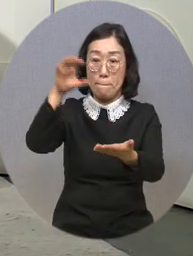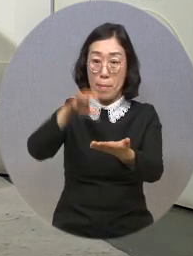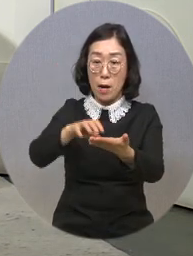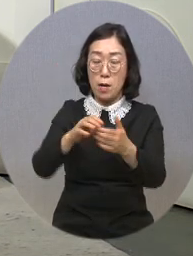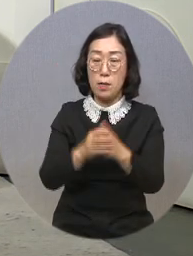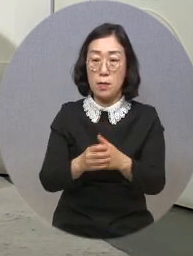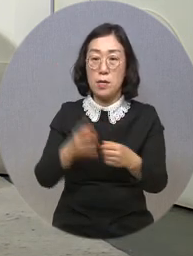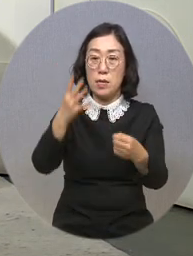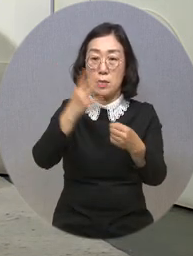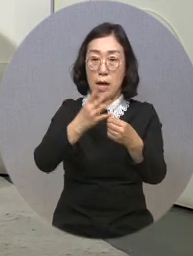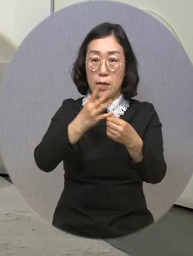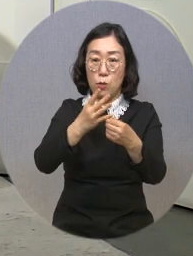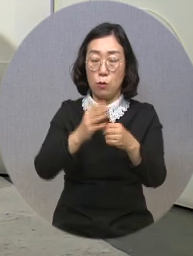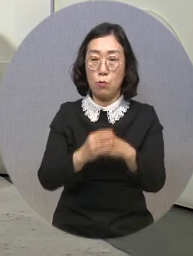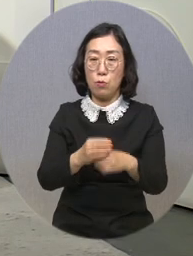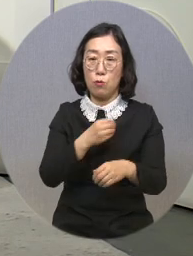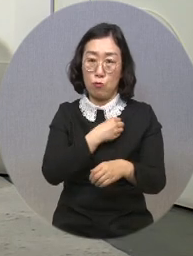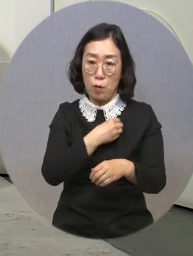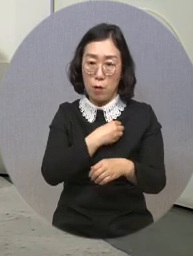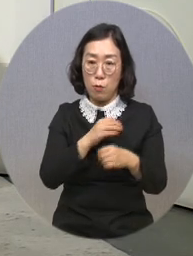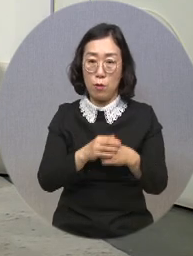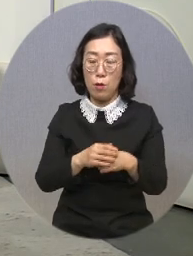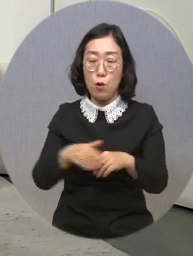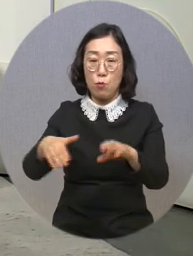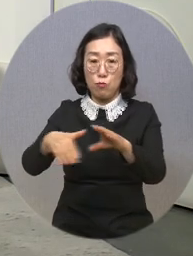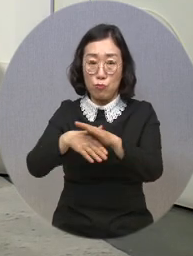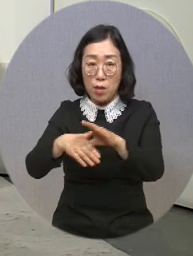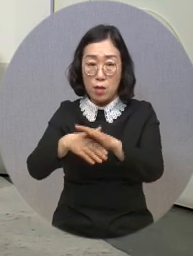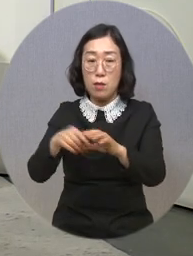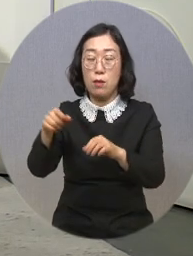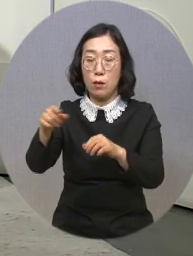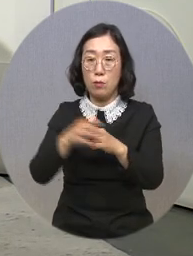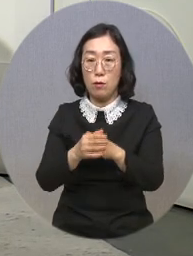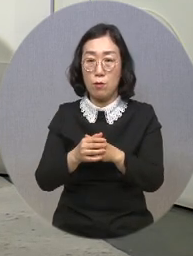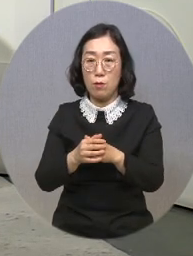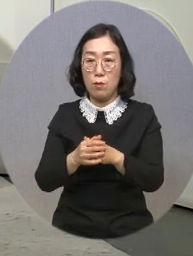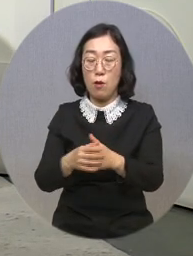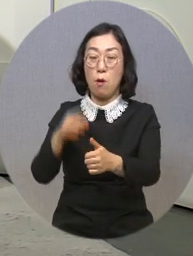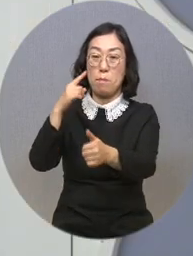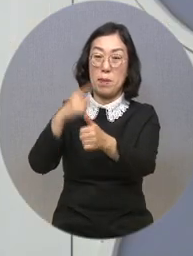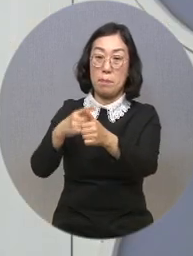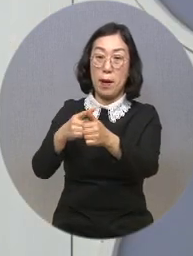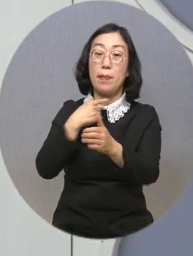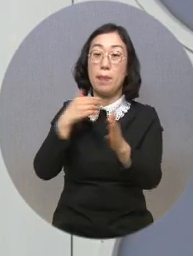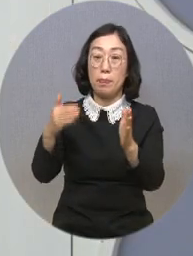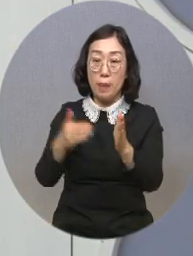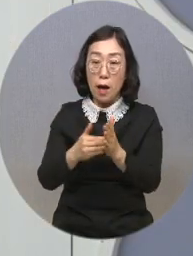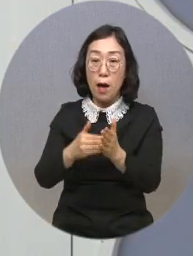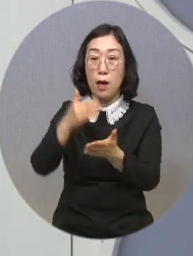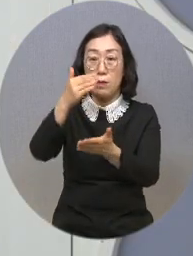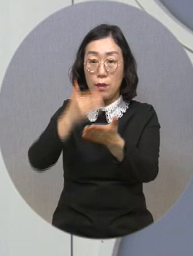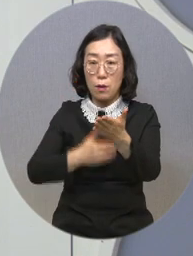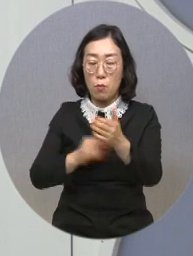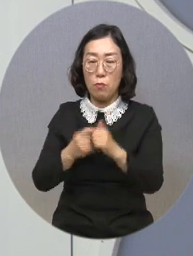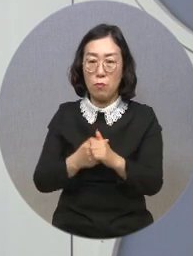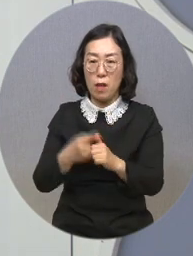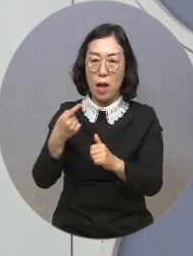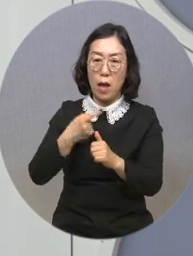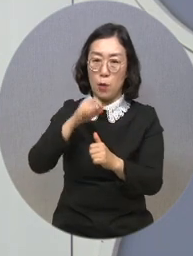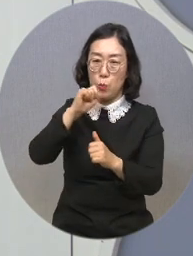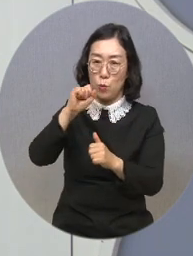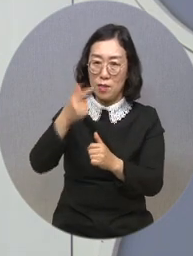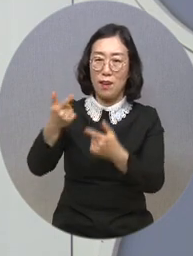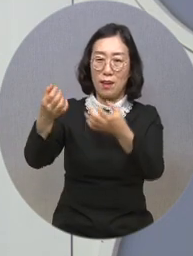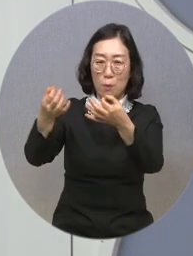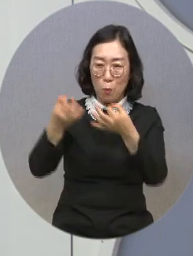사선 중진 의원이 저도 본 것 같아요. 문 대통령 저기 원칙 안 지킨다고. 그게 거기서도 또 찍힌 겁니다. 아.